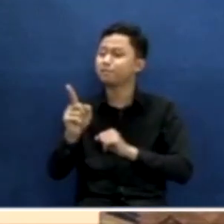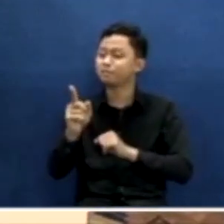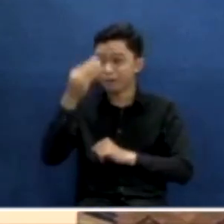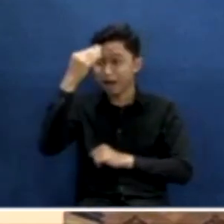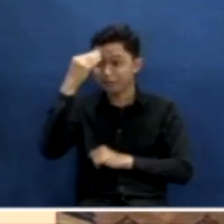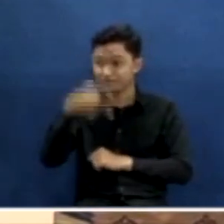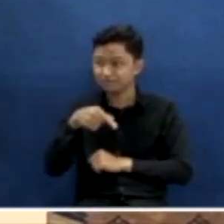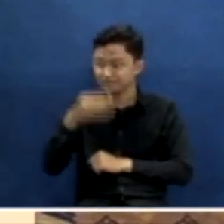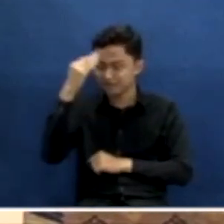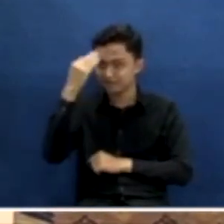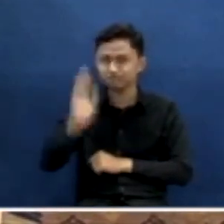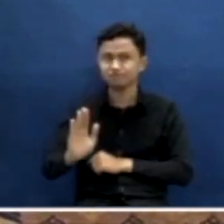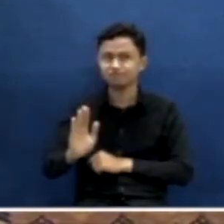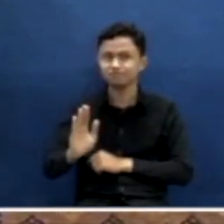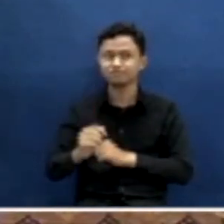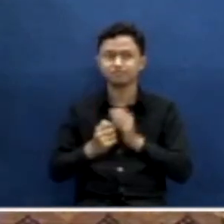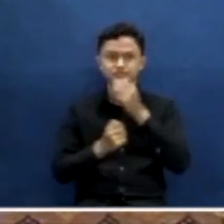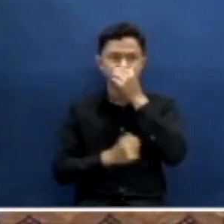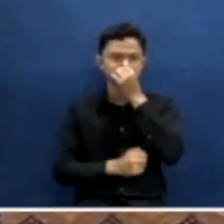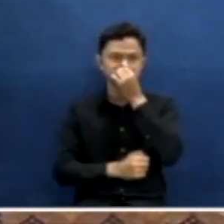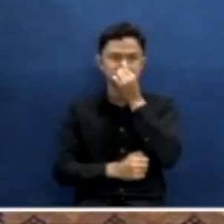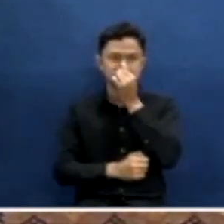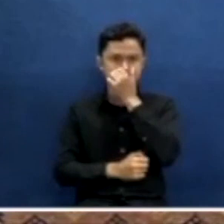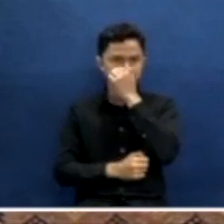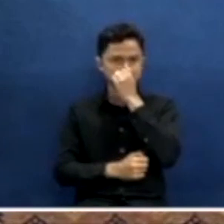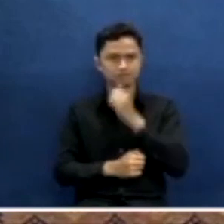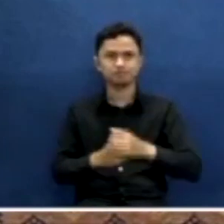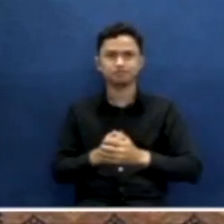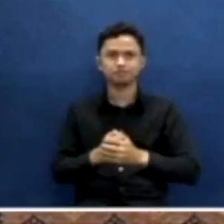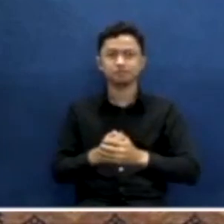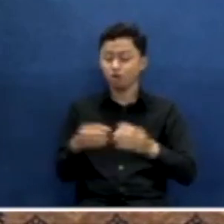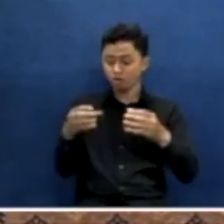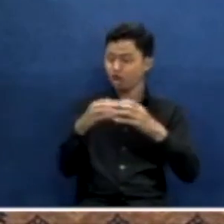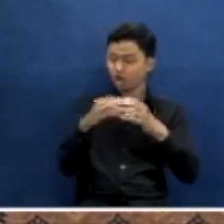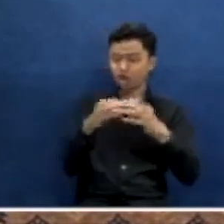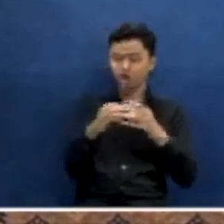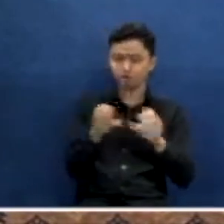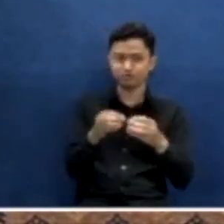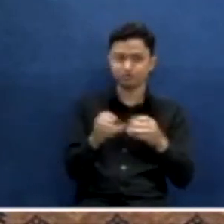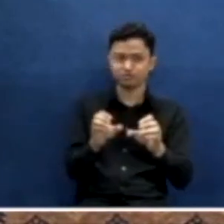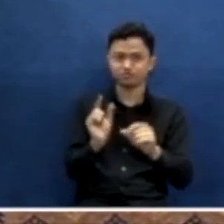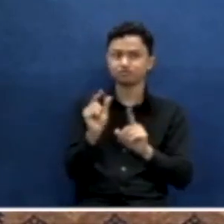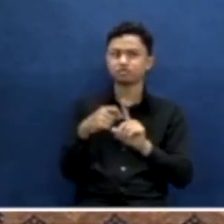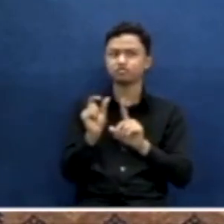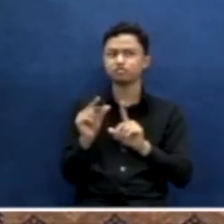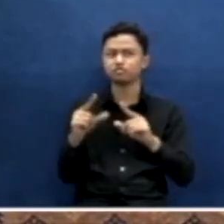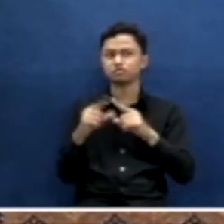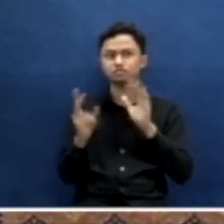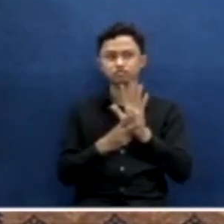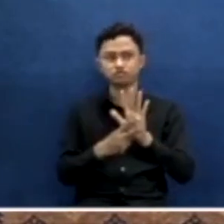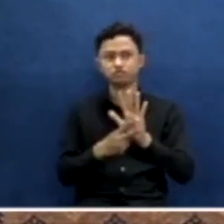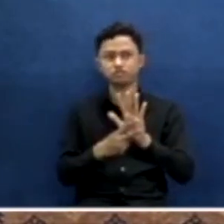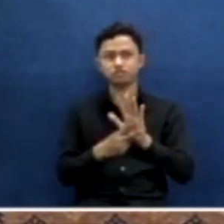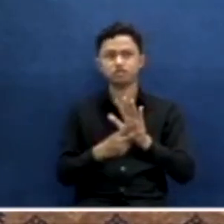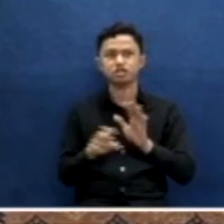saudari,bahwajikamenyangkuttelur,itu hanyaperbedaanukuran.Ketika kemarinkitamembawatelurbesar,